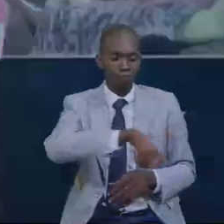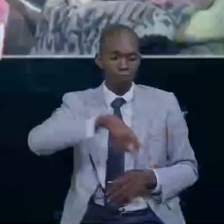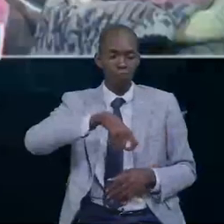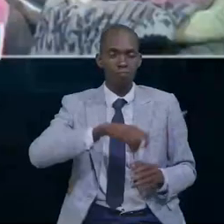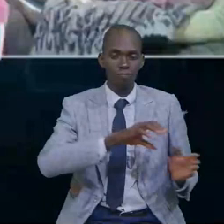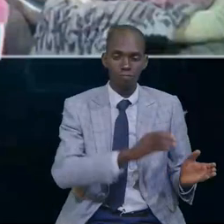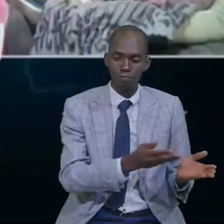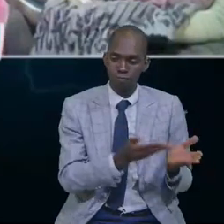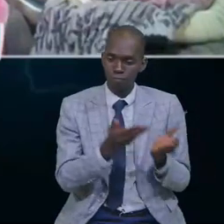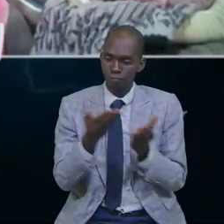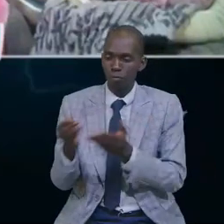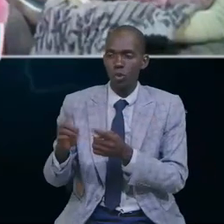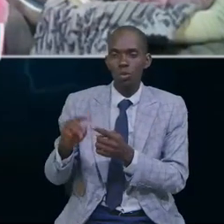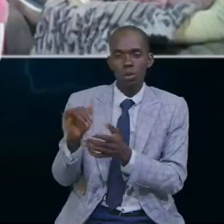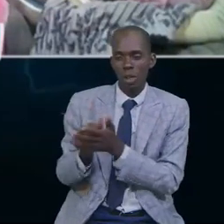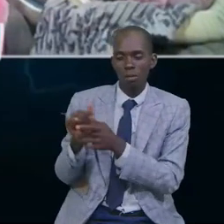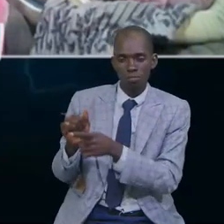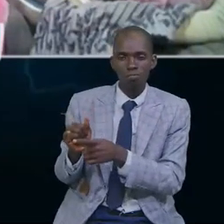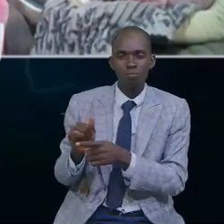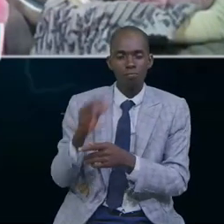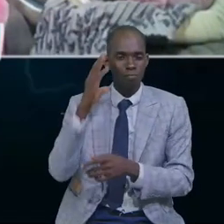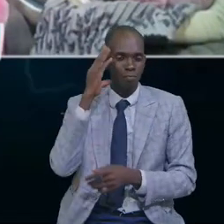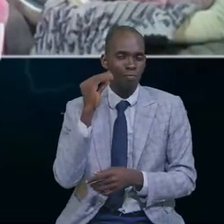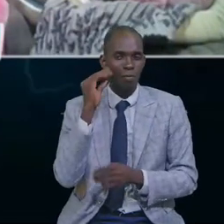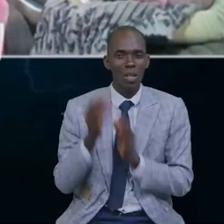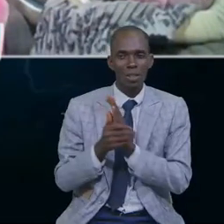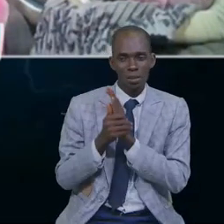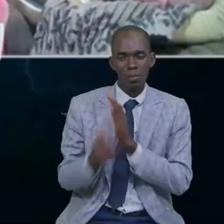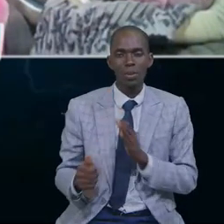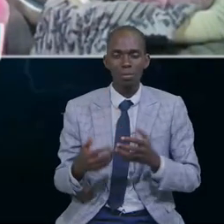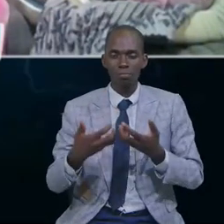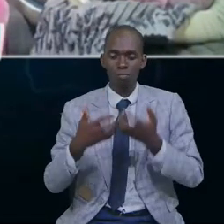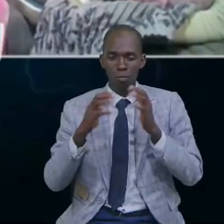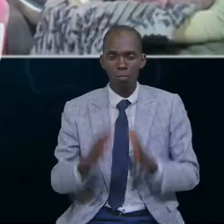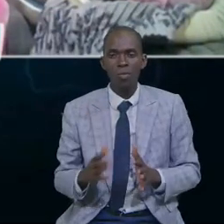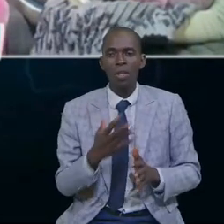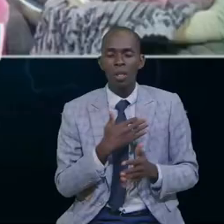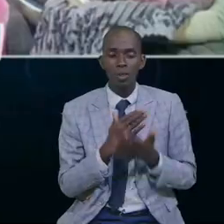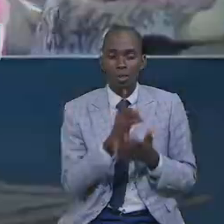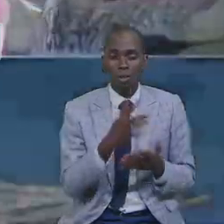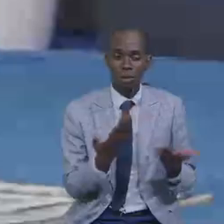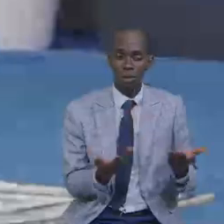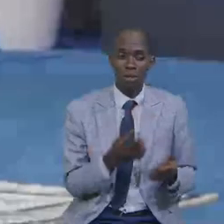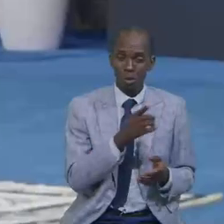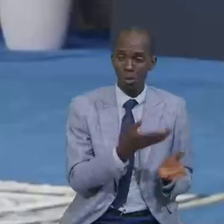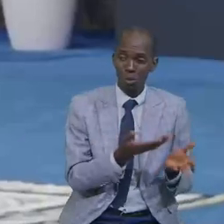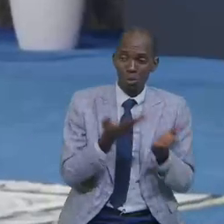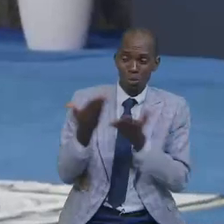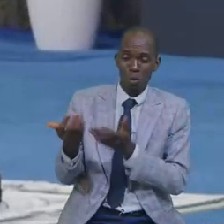l'amené à se mécanicien ou à cet ingénieur et quelqu'un te pose la question est-ce que tu penses que ceci va ce véhicule